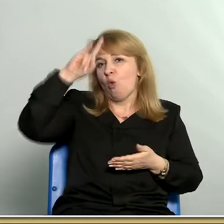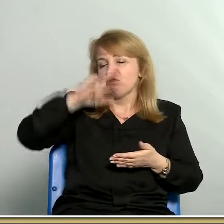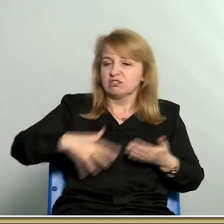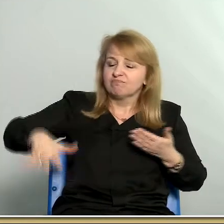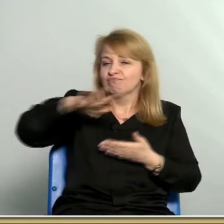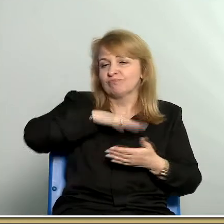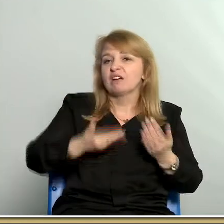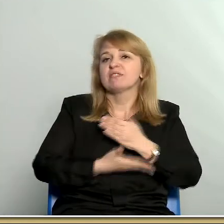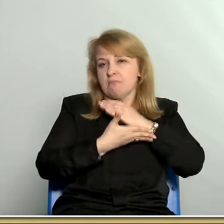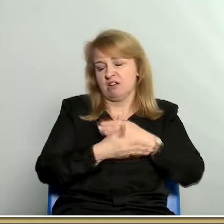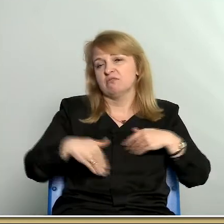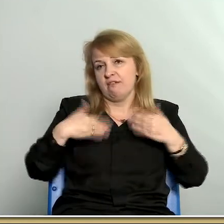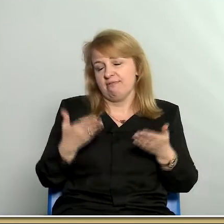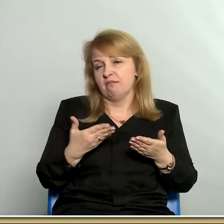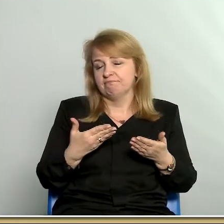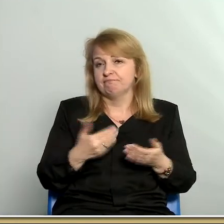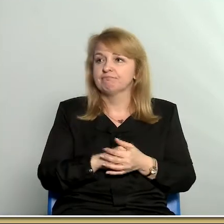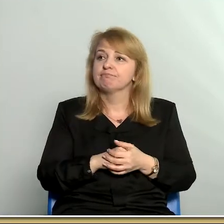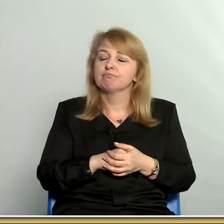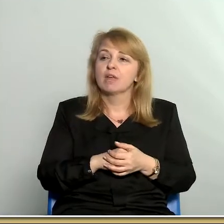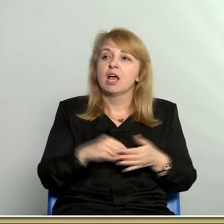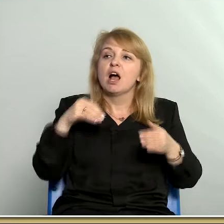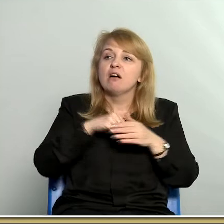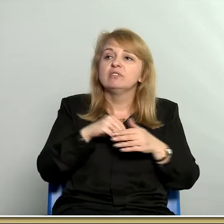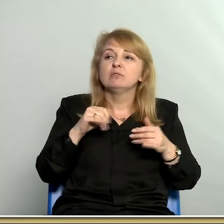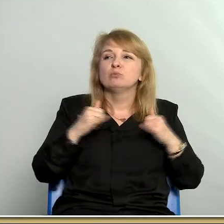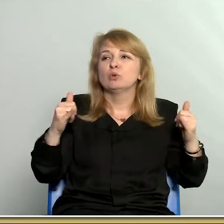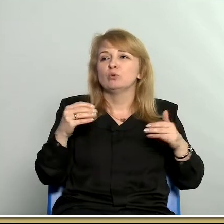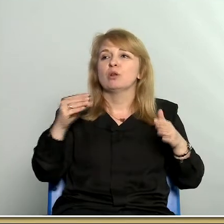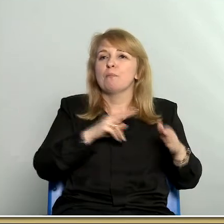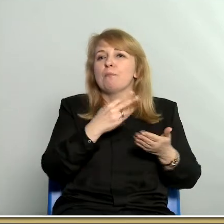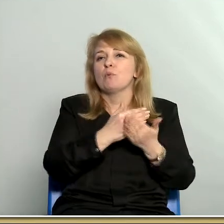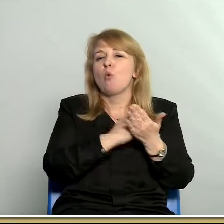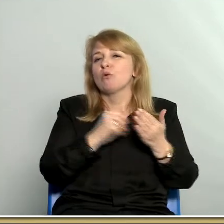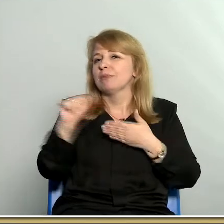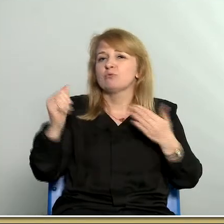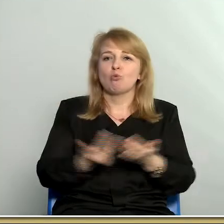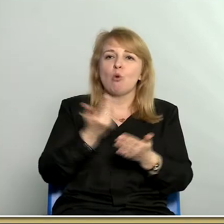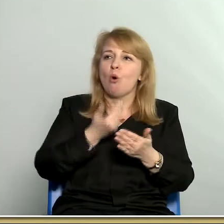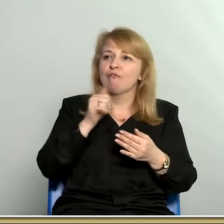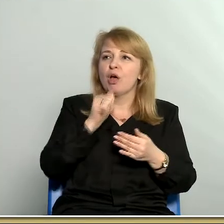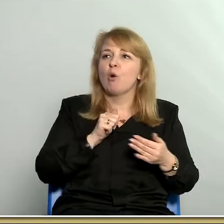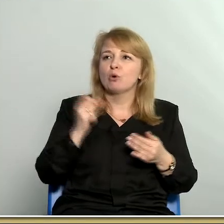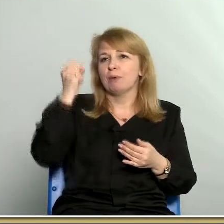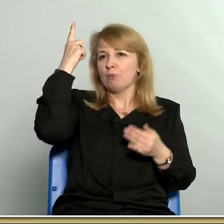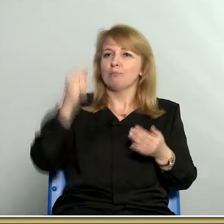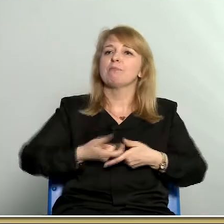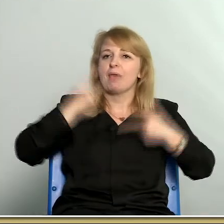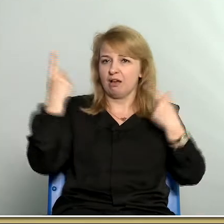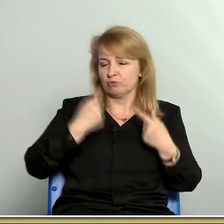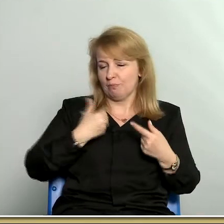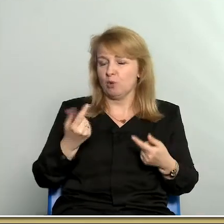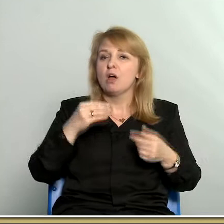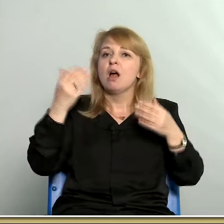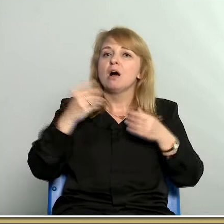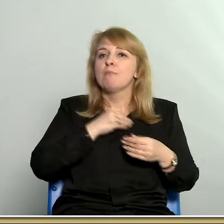interwencja w całości przeniosła się na poziom programu, o którym pani minister mówiła, że on jest jedynym, nowym w skali Europy, Program Operacyjny Polska Cyfrowa.